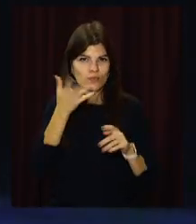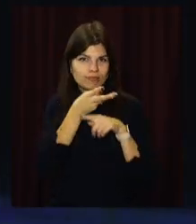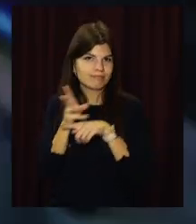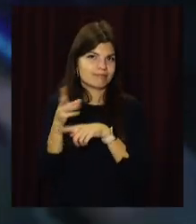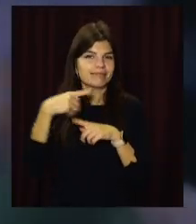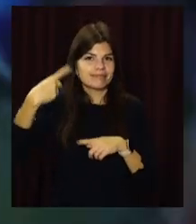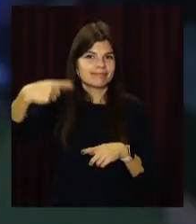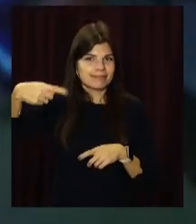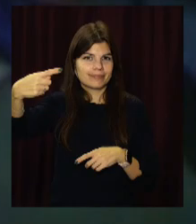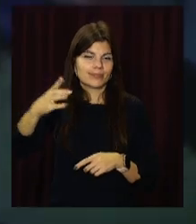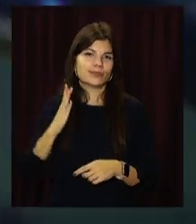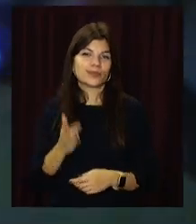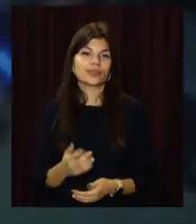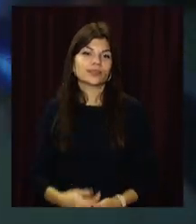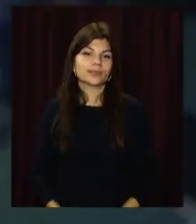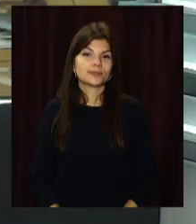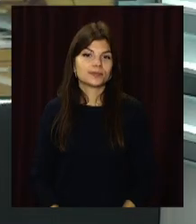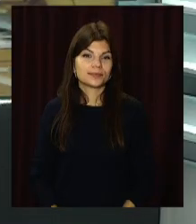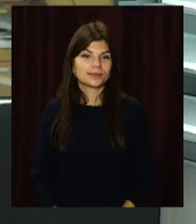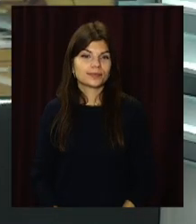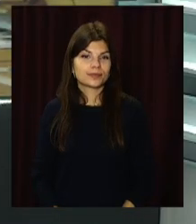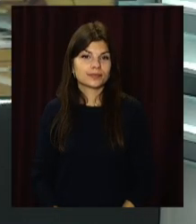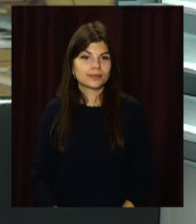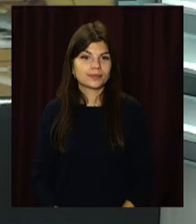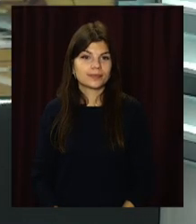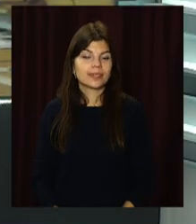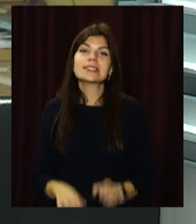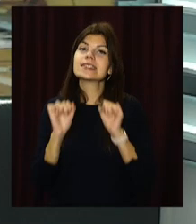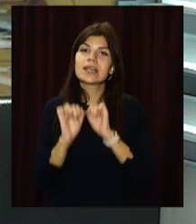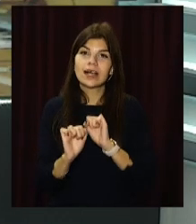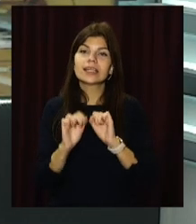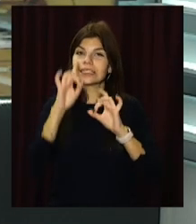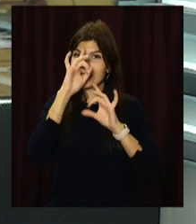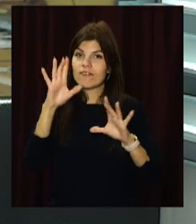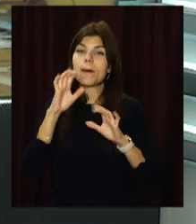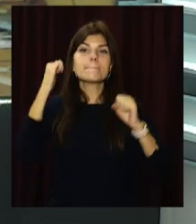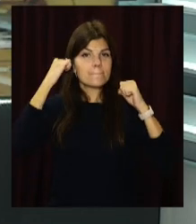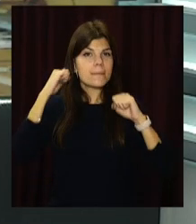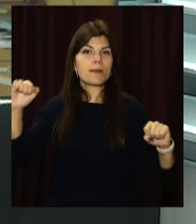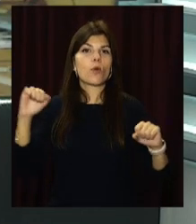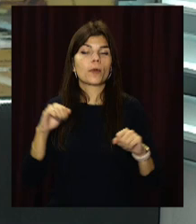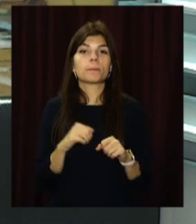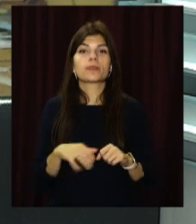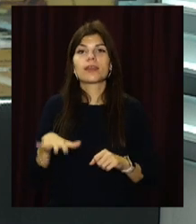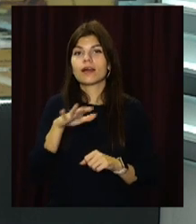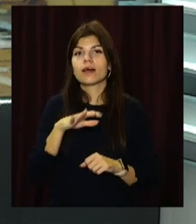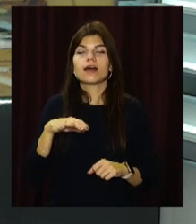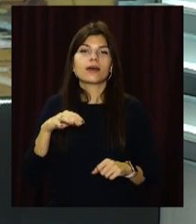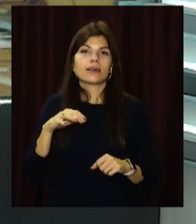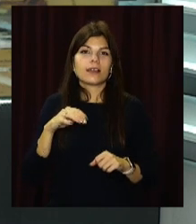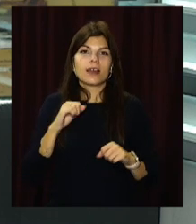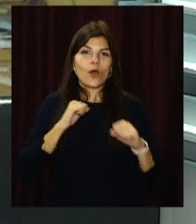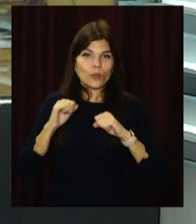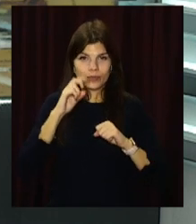Сергій Макаров, Open News, телеканал «Відкритий». Захист, слава, перемога. У холі